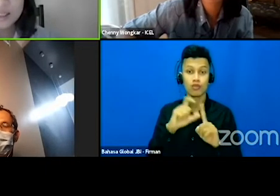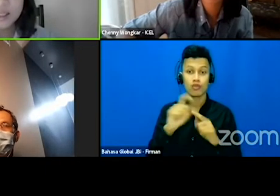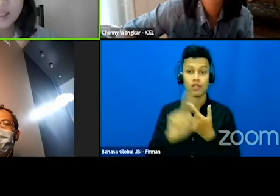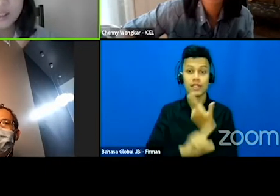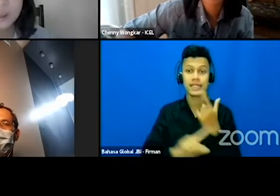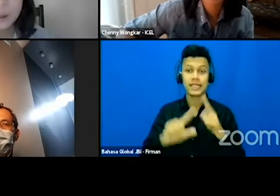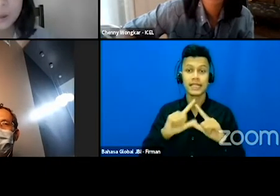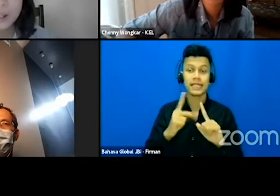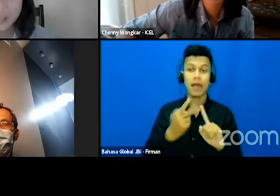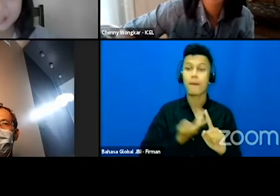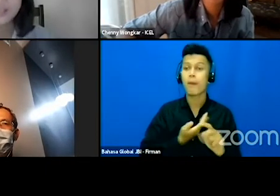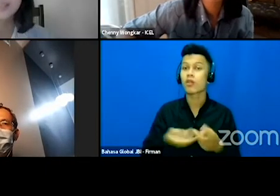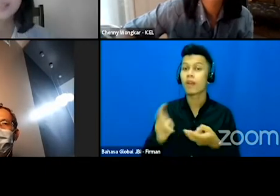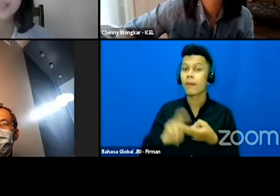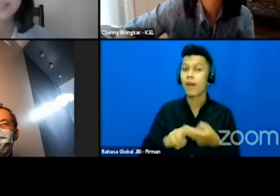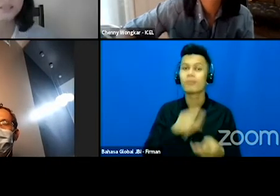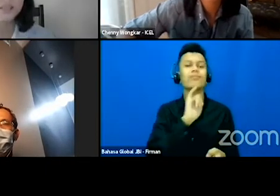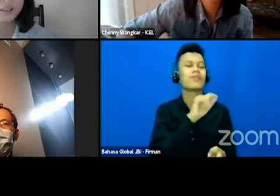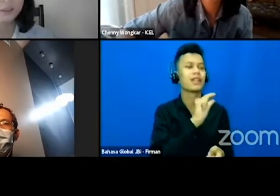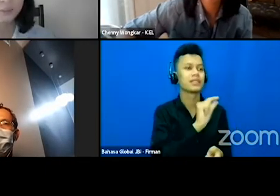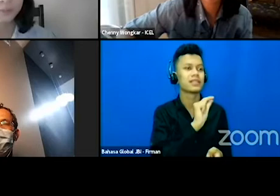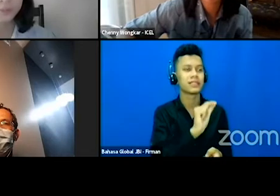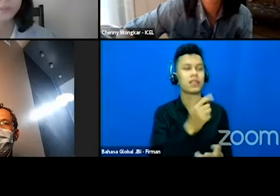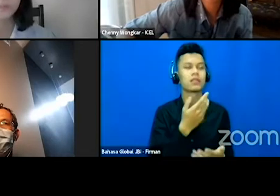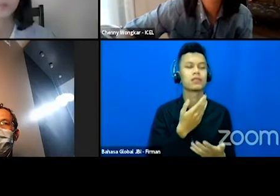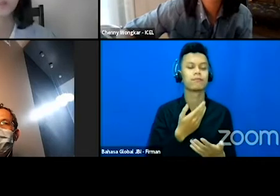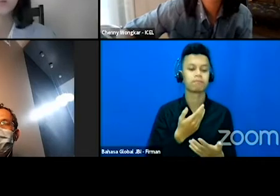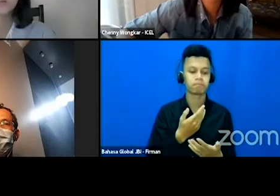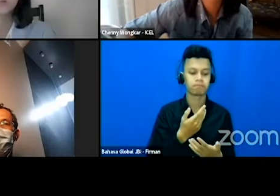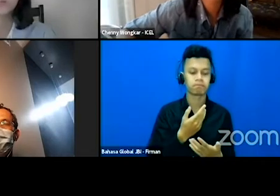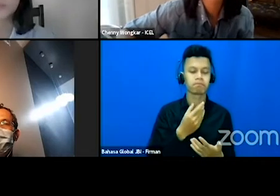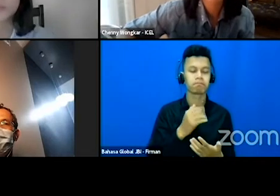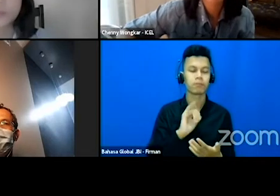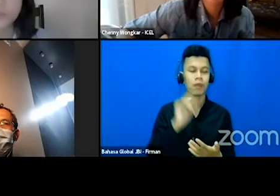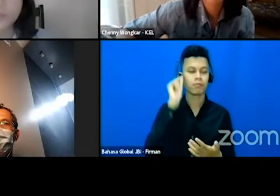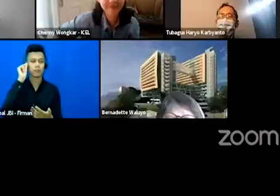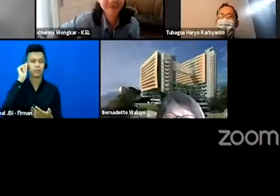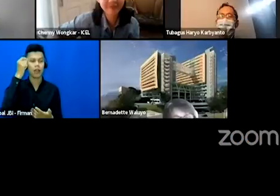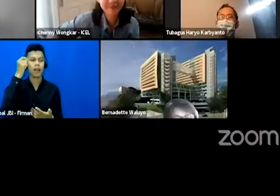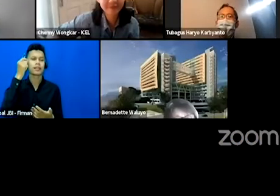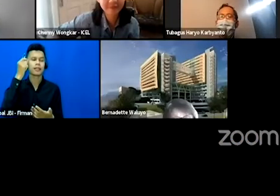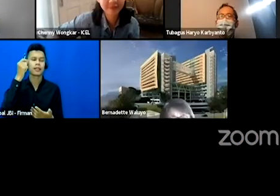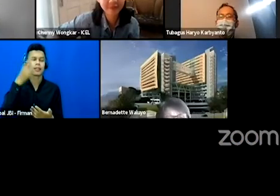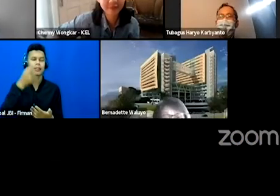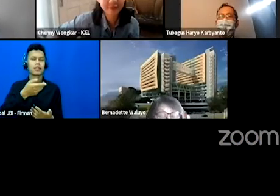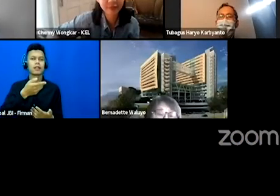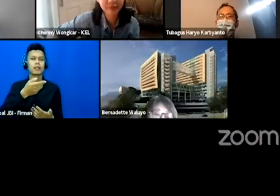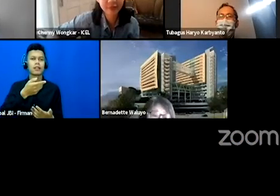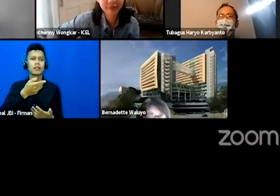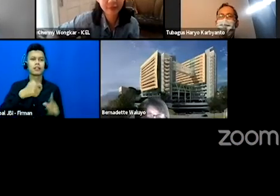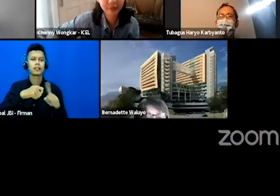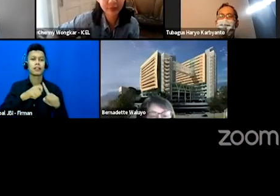ya sedikit menambah nge-rap mengingat spkf klaim-klaim ini kan banyak